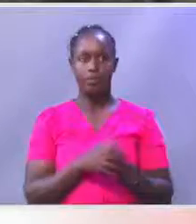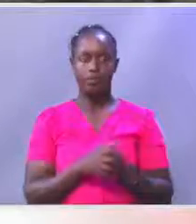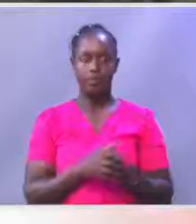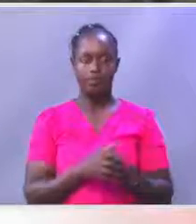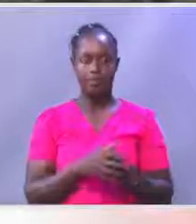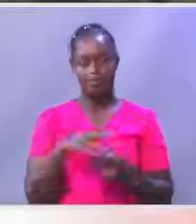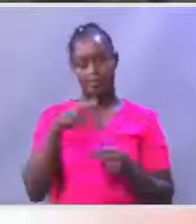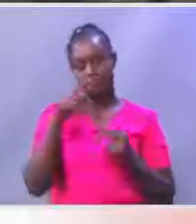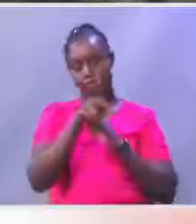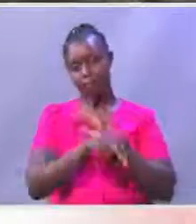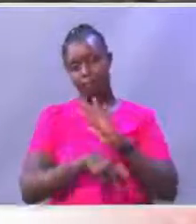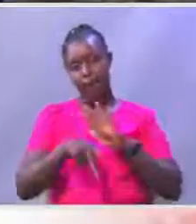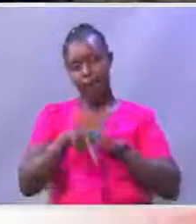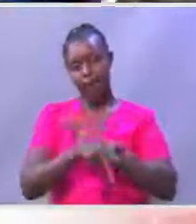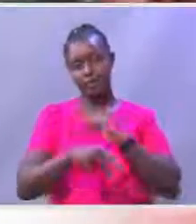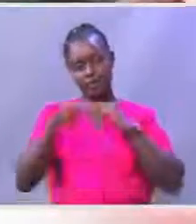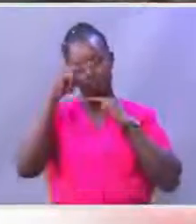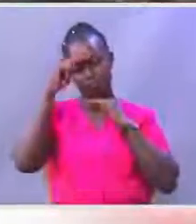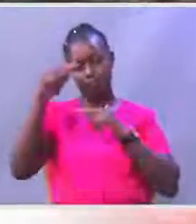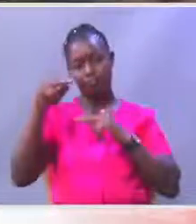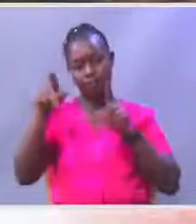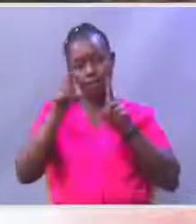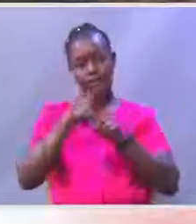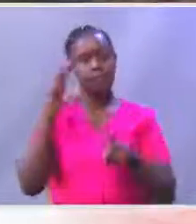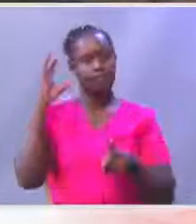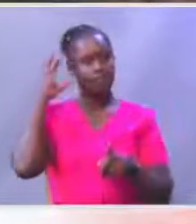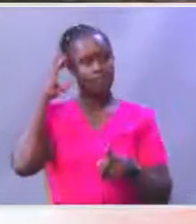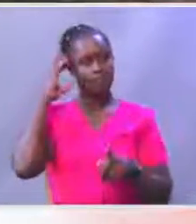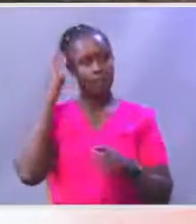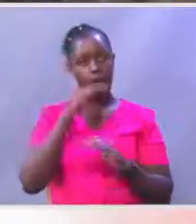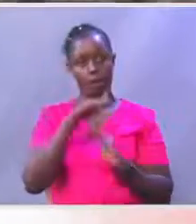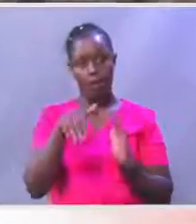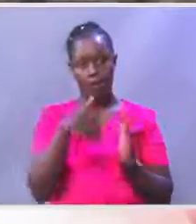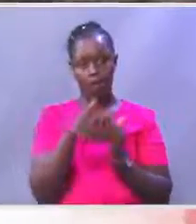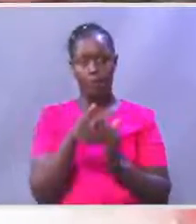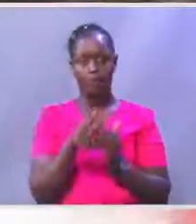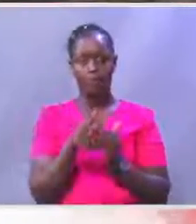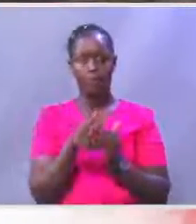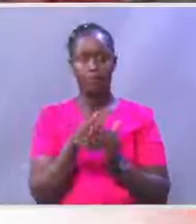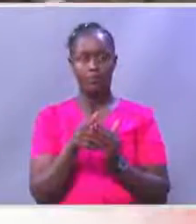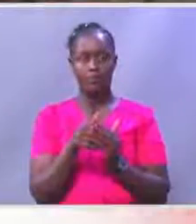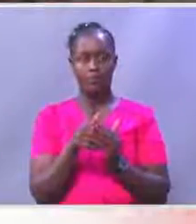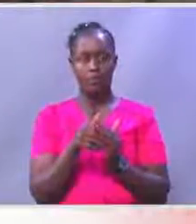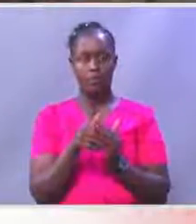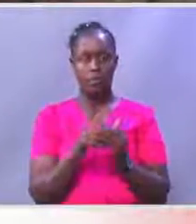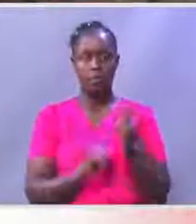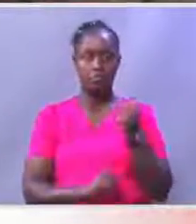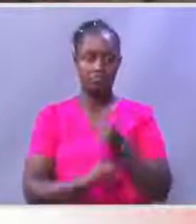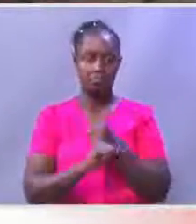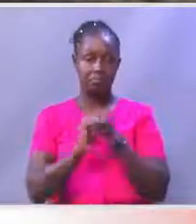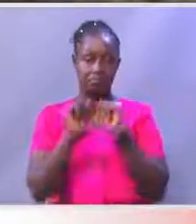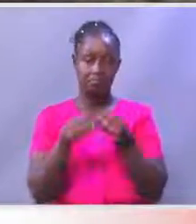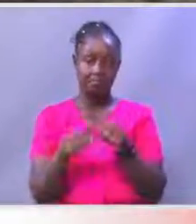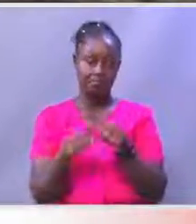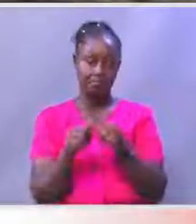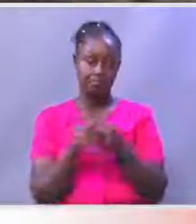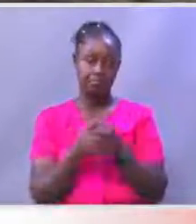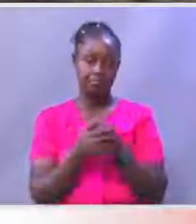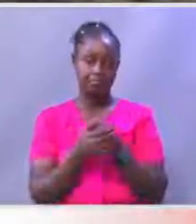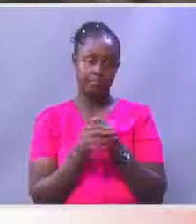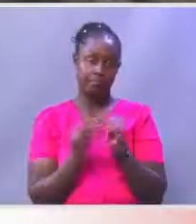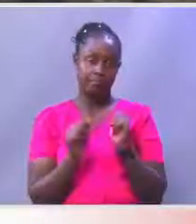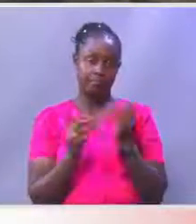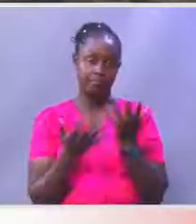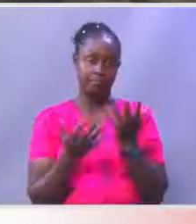secondary, tertiary mpaka chuo kikuu. Sawa sawa. Unaunga mkono? Unaunga